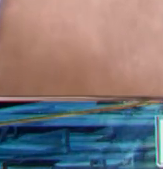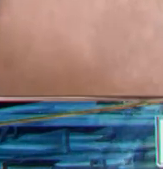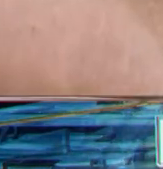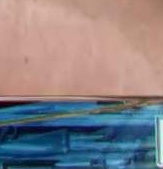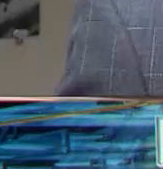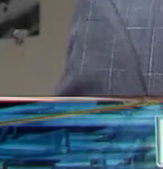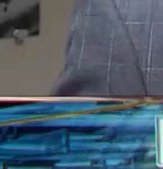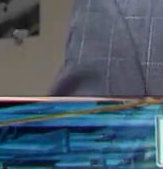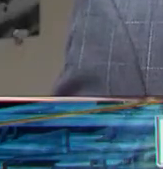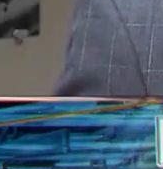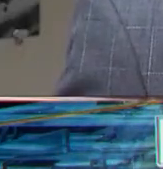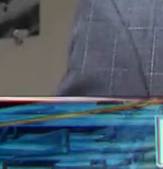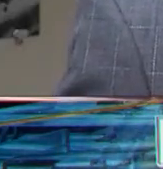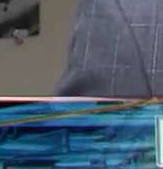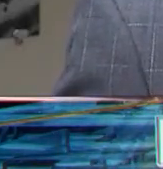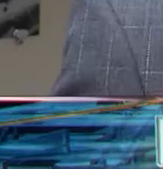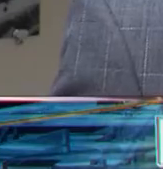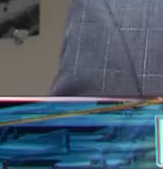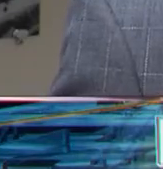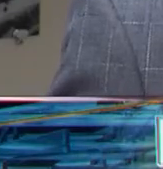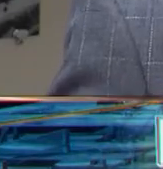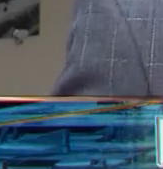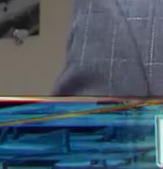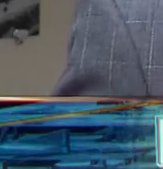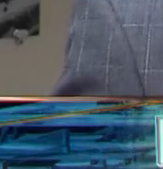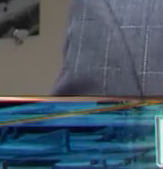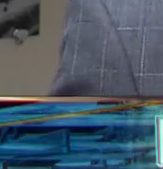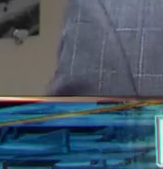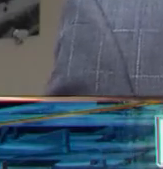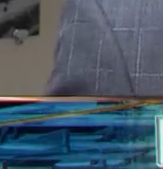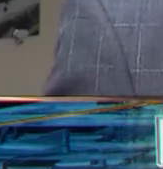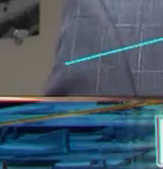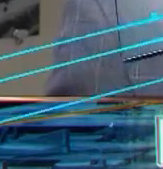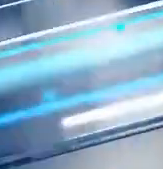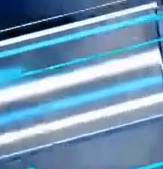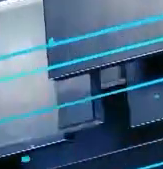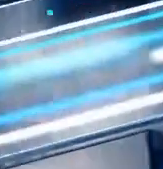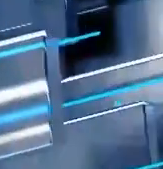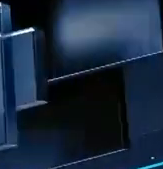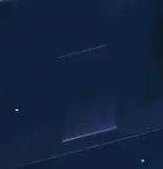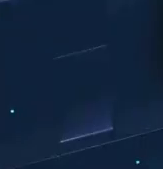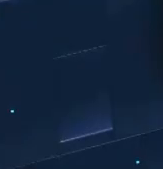Өздерінің 2 жылдық тарихының, 2 ғасырлық тарихының қайталанумен қауышып, мәре-сәре бұл.